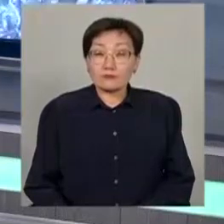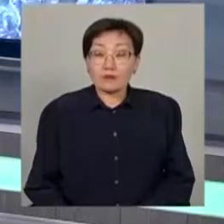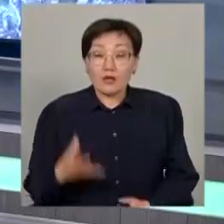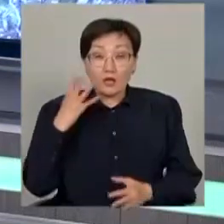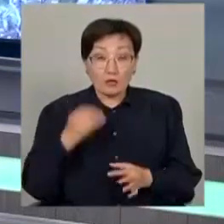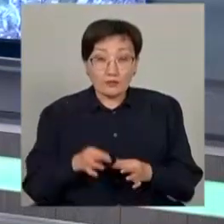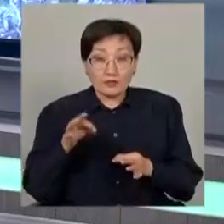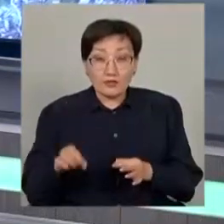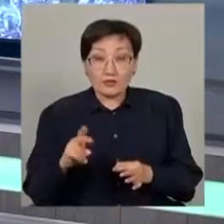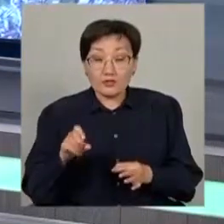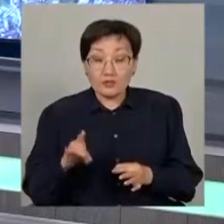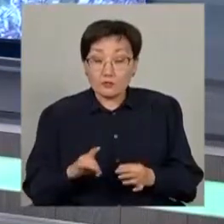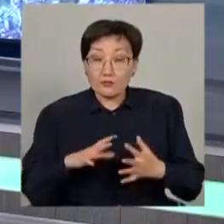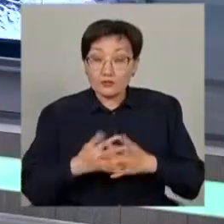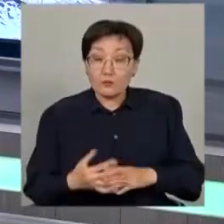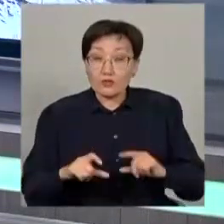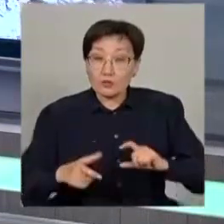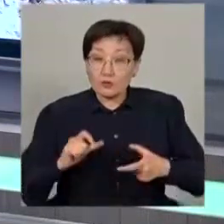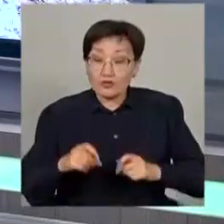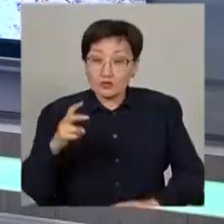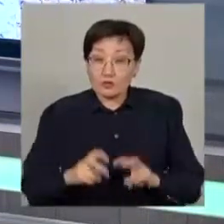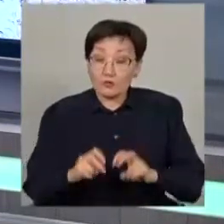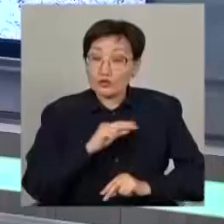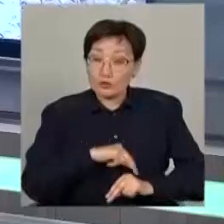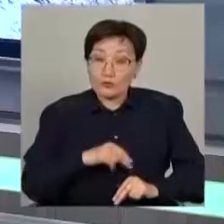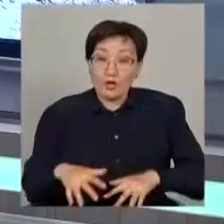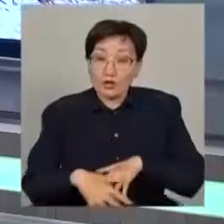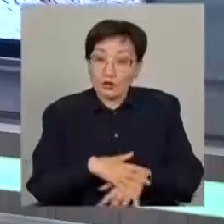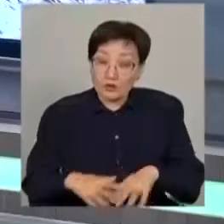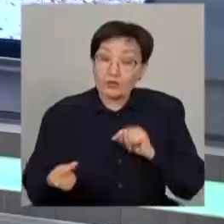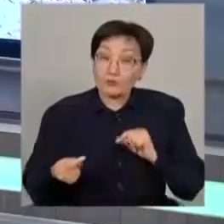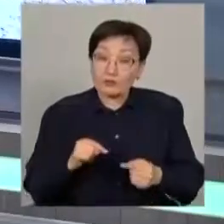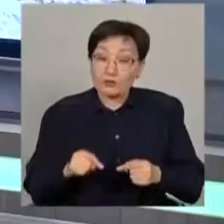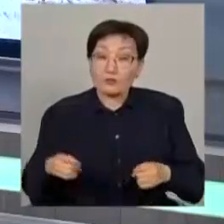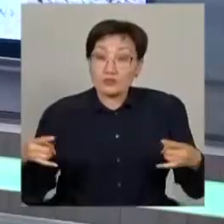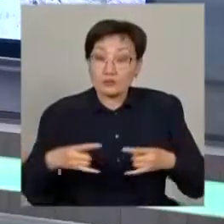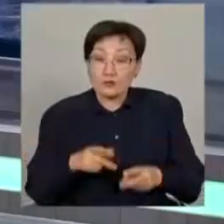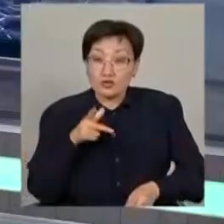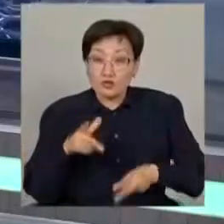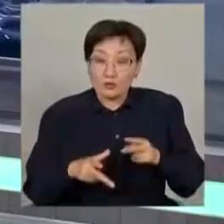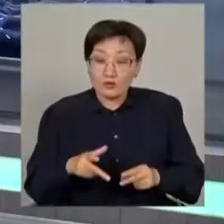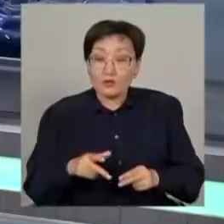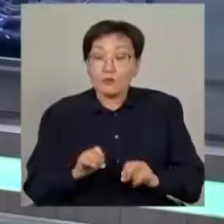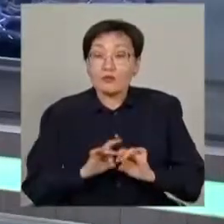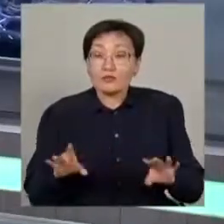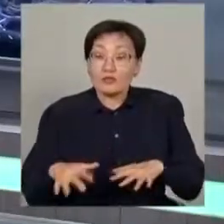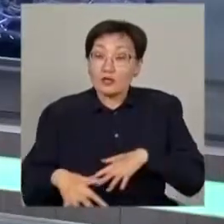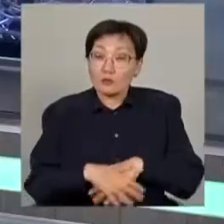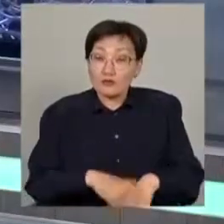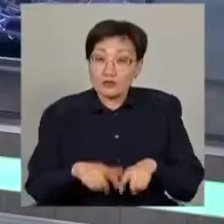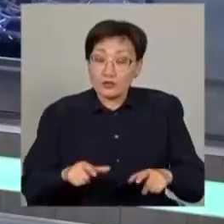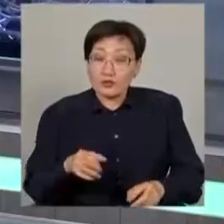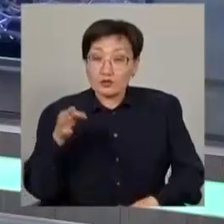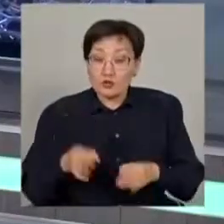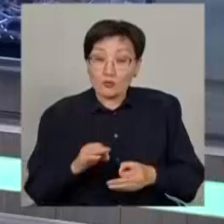Алматы облысы Қайназар ауылында кірпіш зауытының жұмысына көпшілік қарсы. Арнамызға арызын айтып сұхбат берген ауыл азаматтары